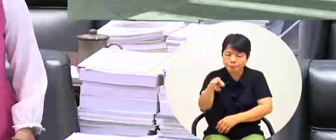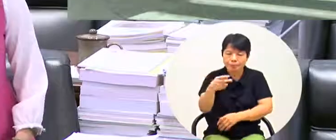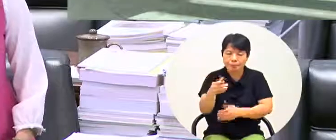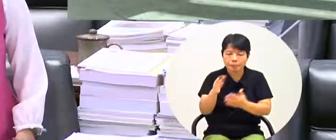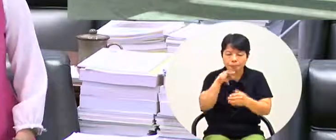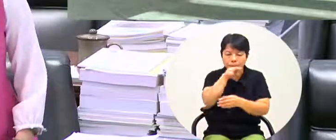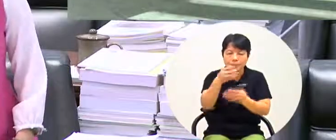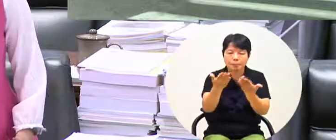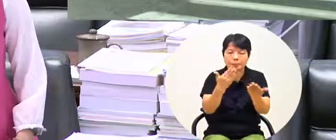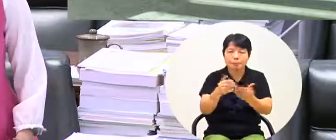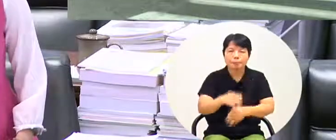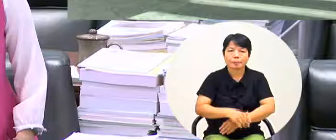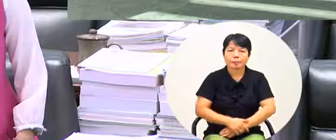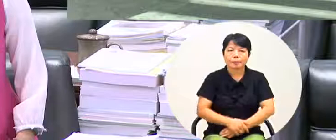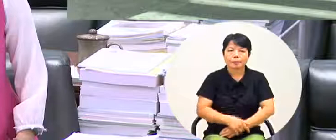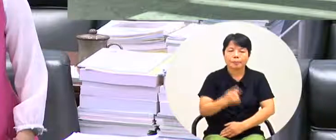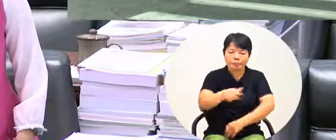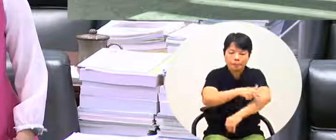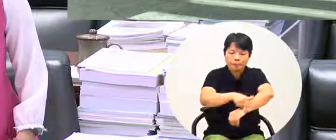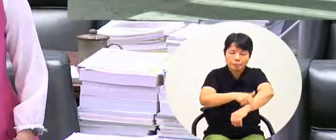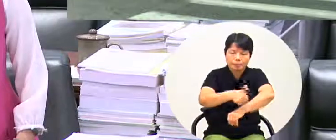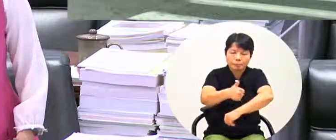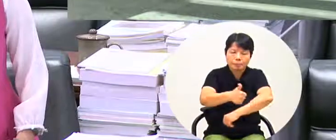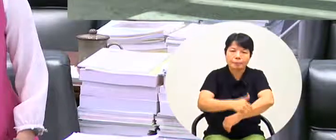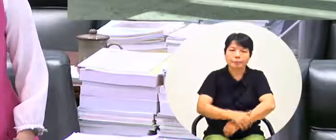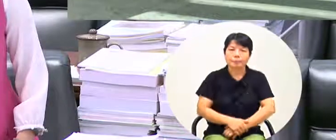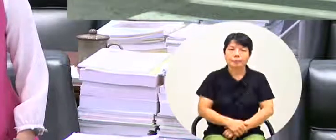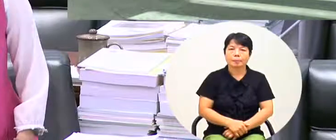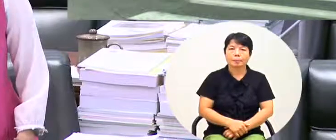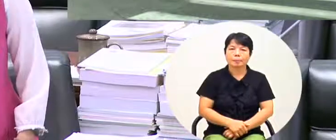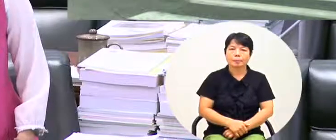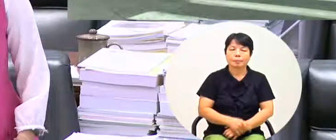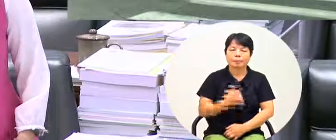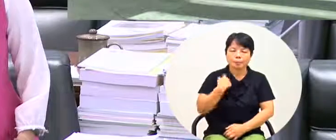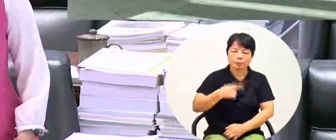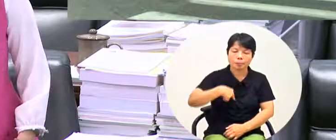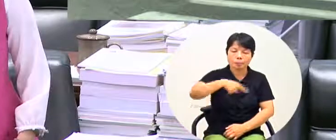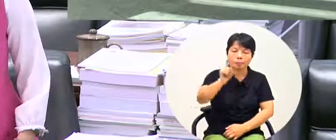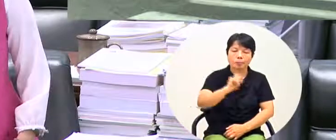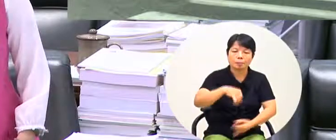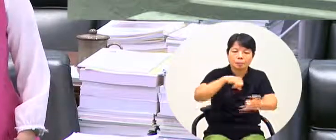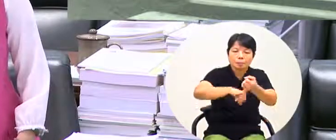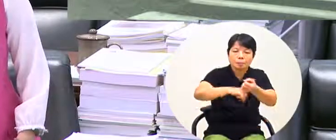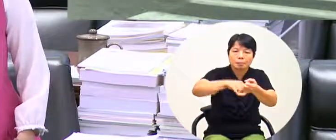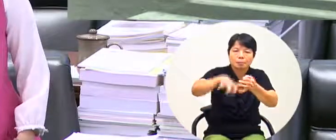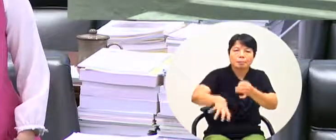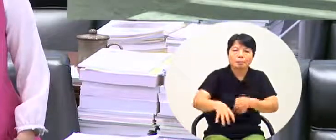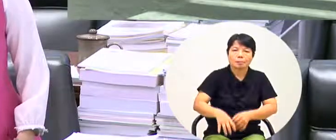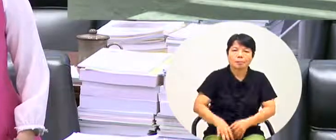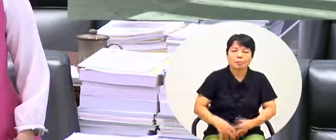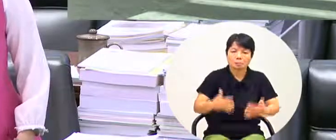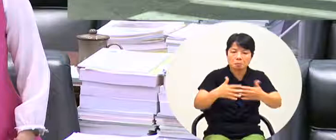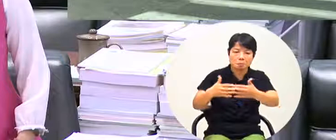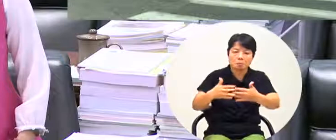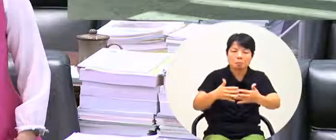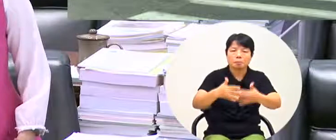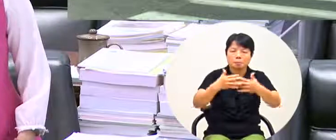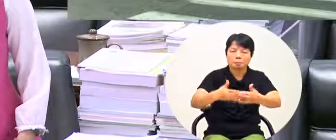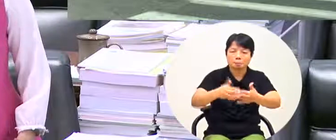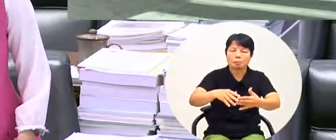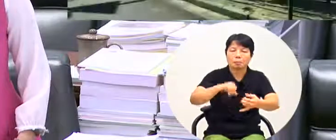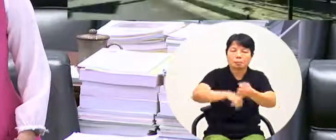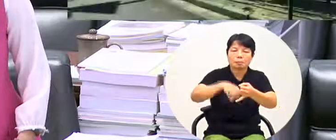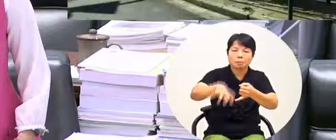当的不错。那尤其是我到那个上海，他这个好像是要进去城隍庙的地方，他们也是这样做了一